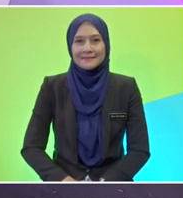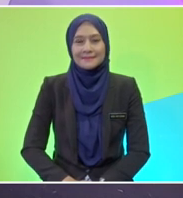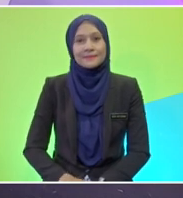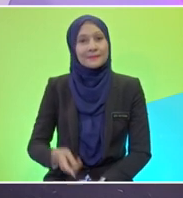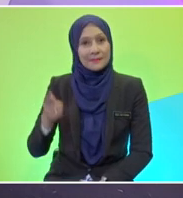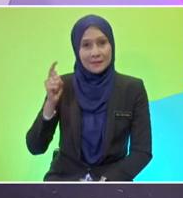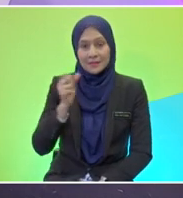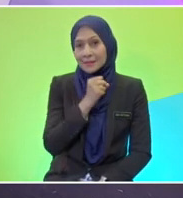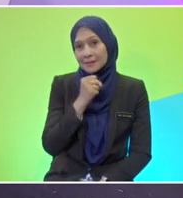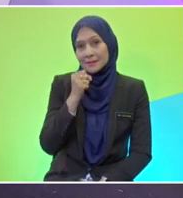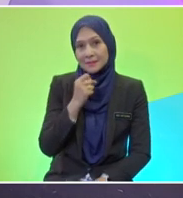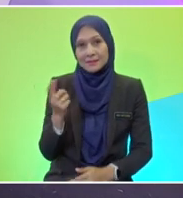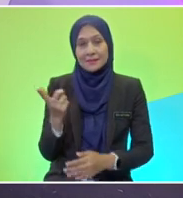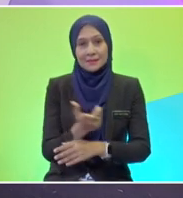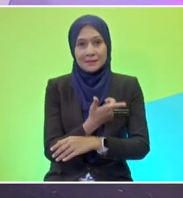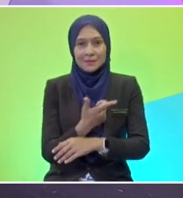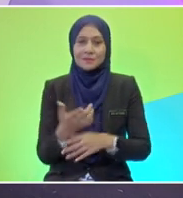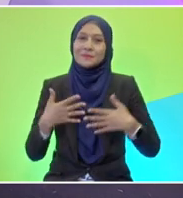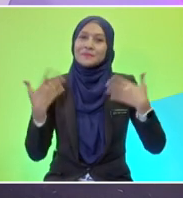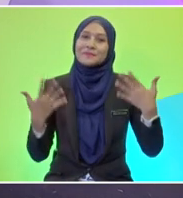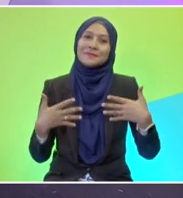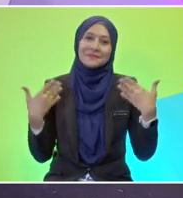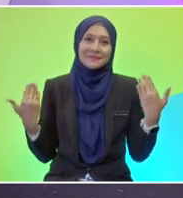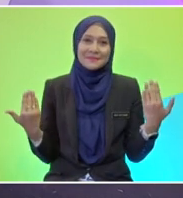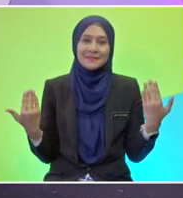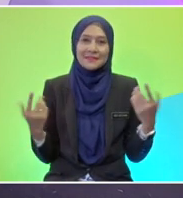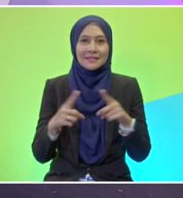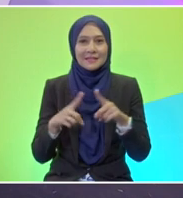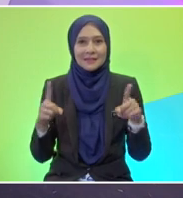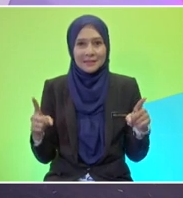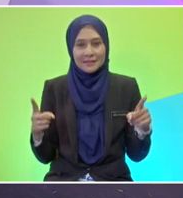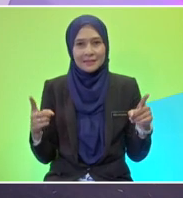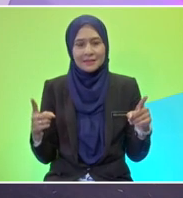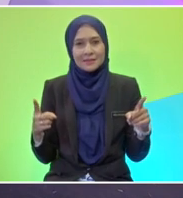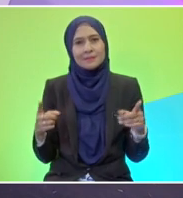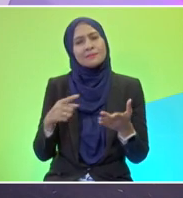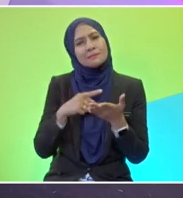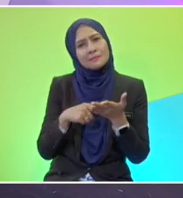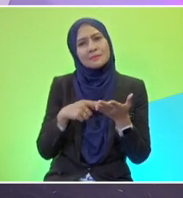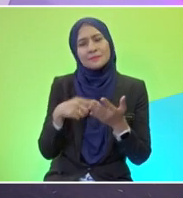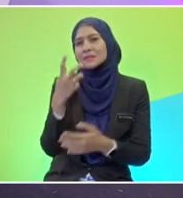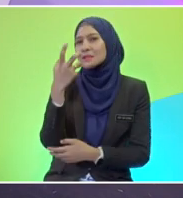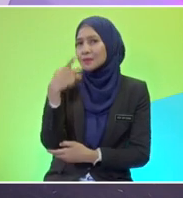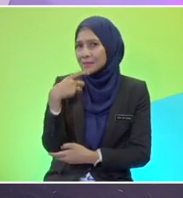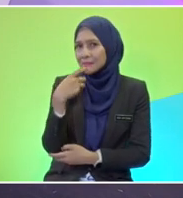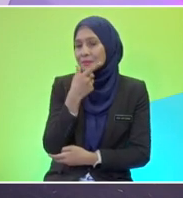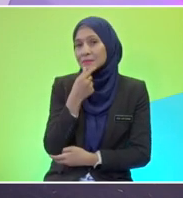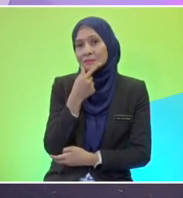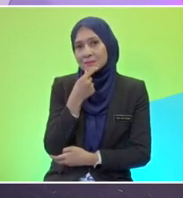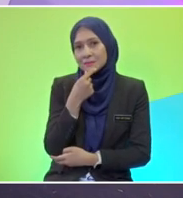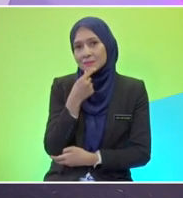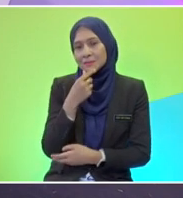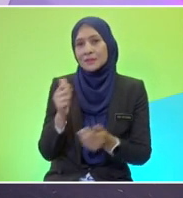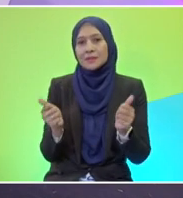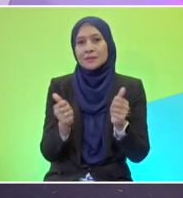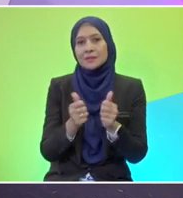lagu, sedikit lagu kan? Seronok. Tapi apa kaitan biji apple yang saya makan sedap tadi tu dengan mata pelajaran